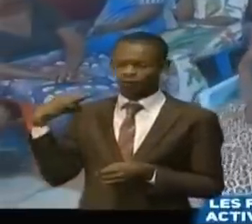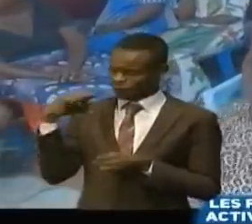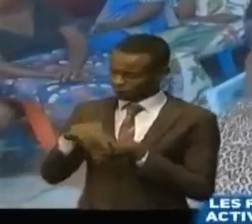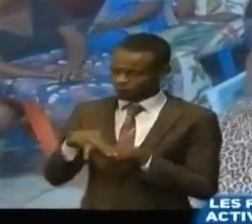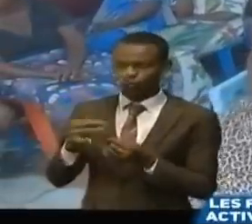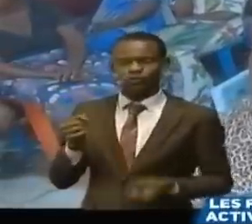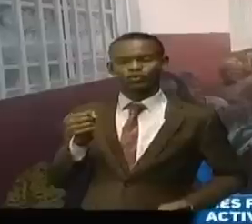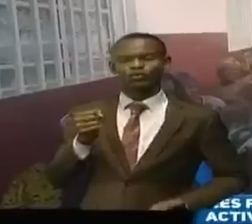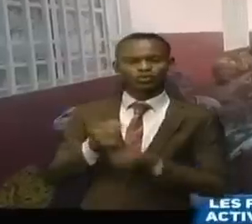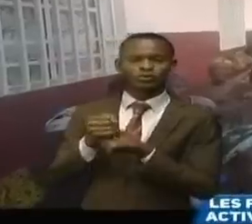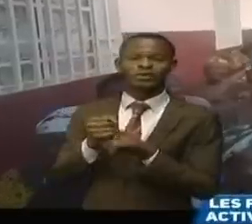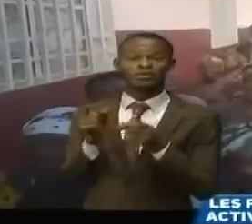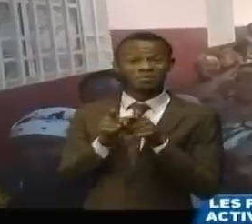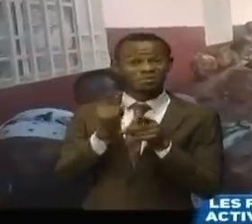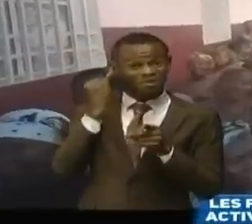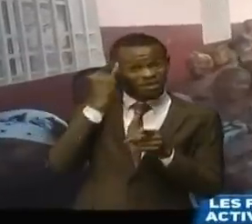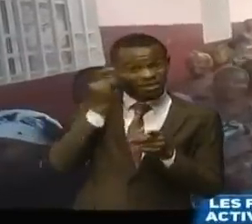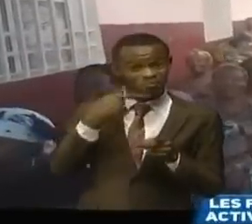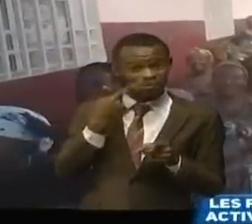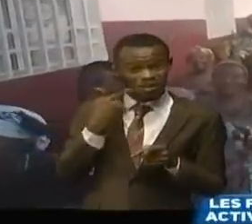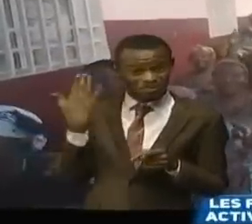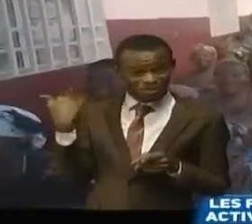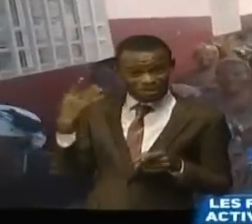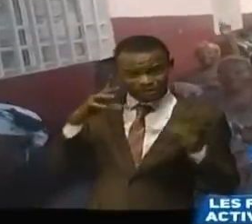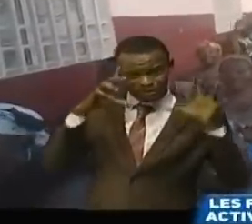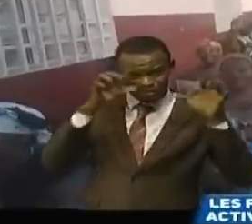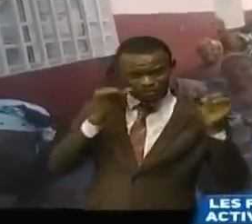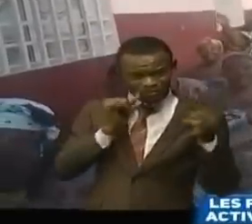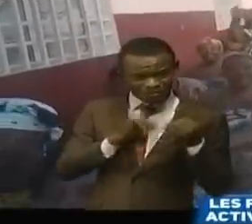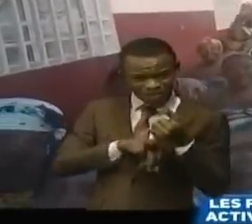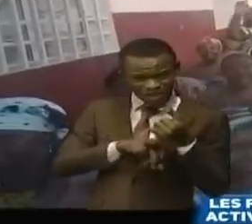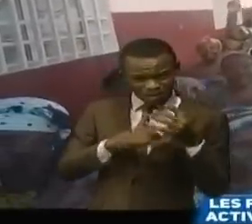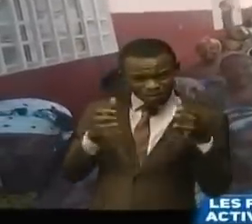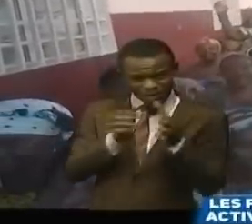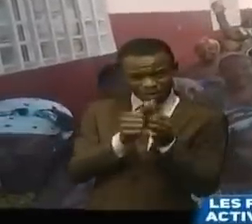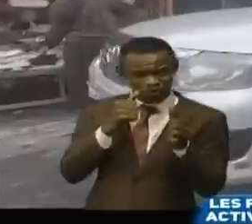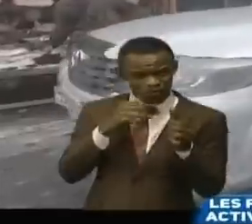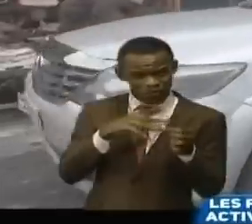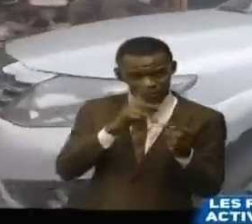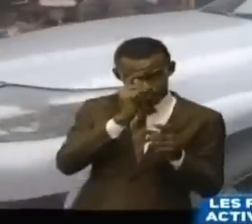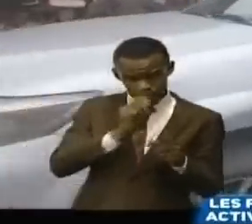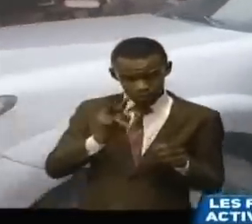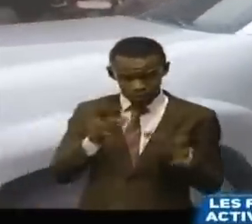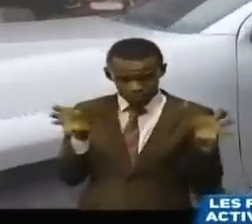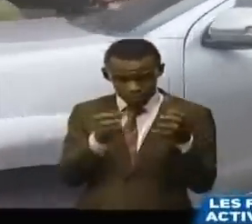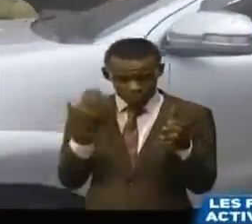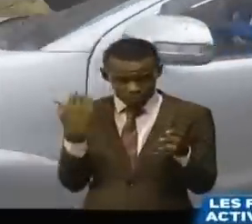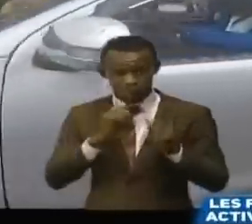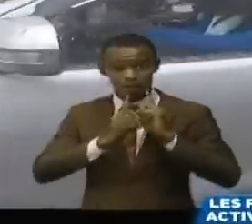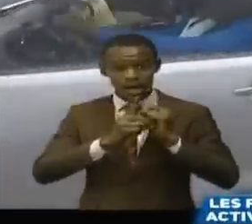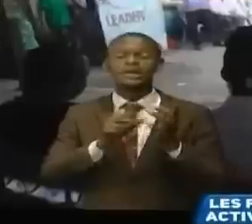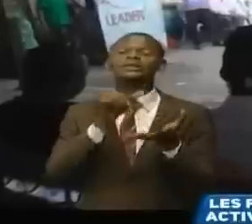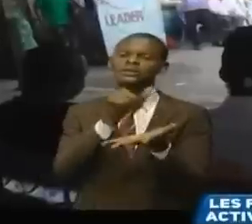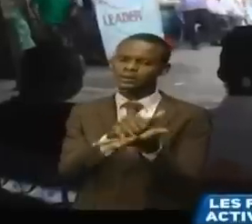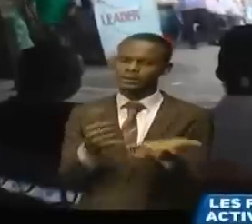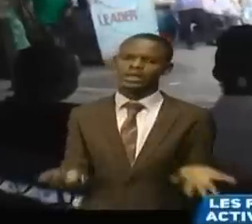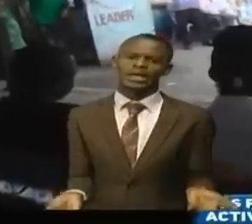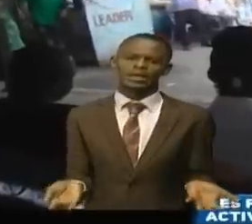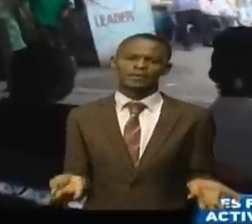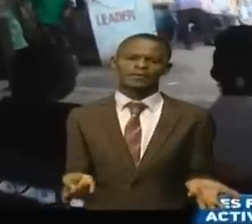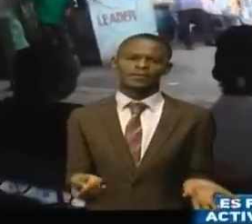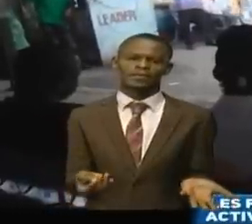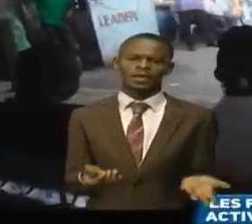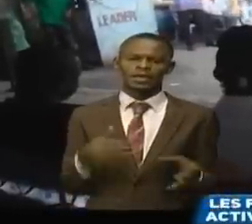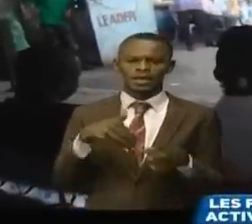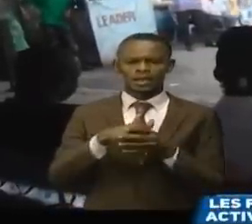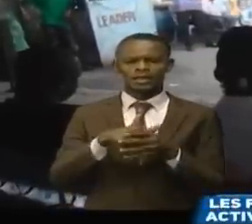première dame Denise Nyakeo Tshisekedi lors de sa rencontre avec les femmes militantes du parti. Au quartier Bikoukou dans la commune de